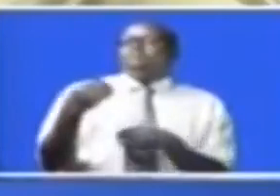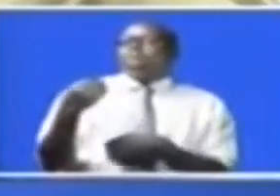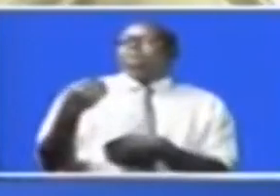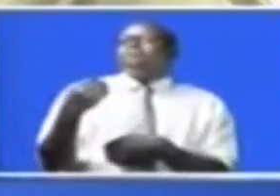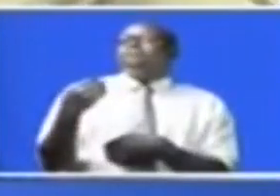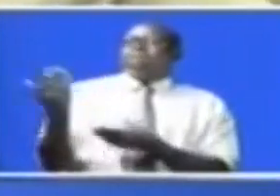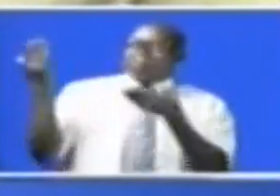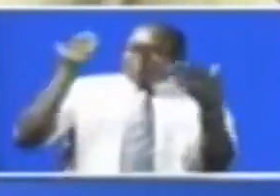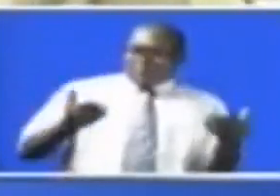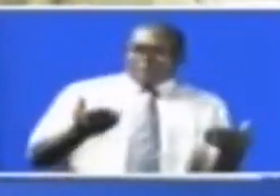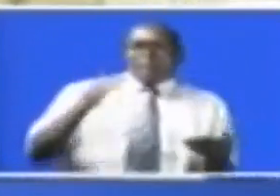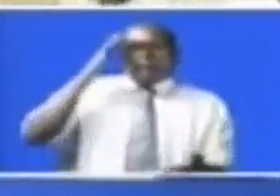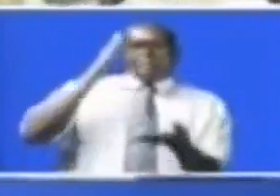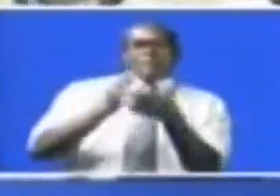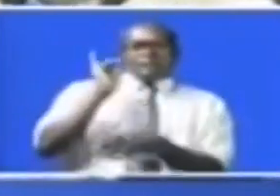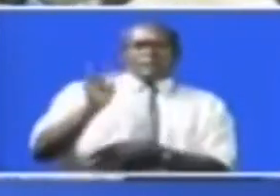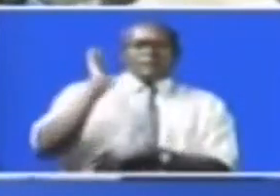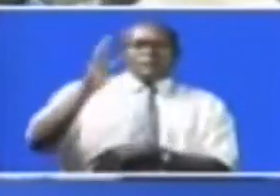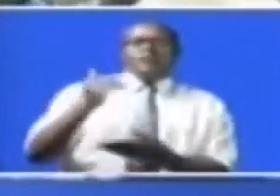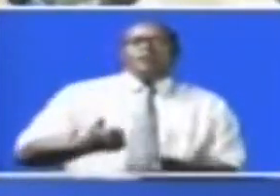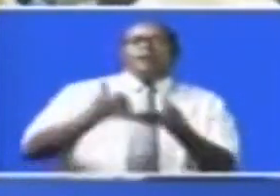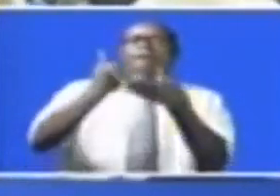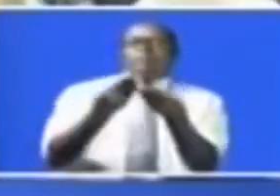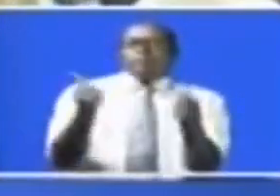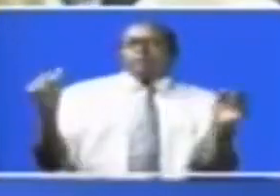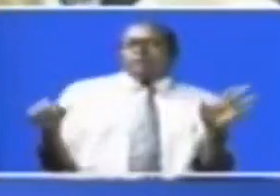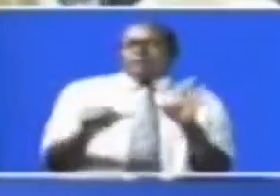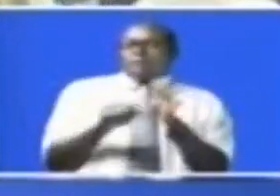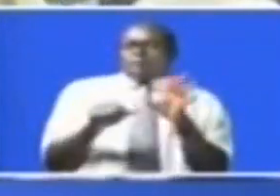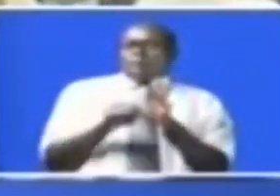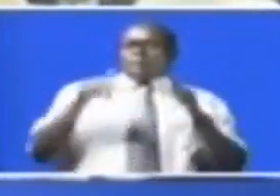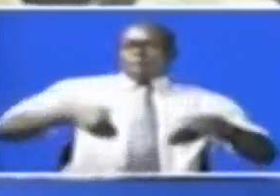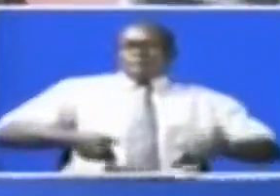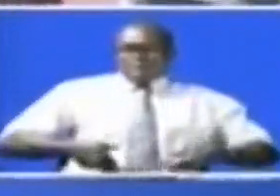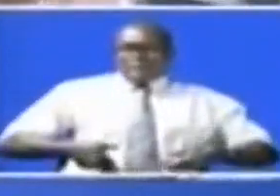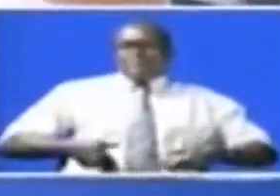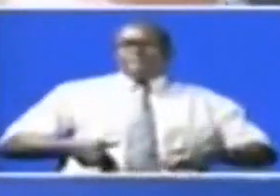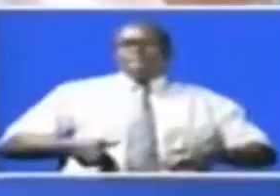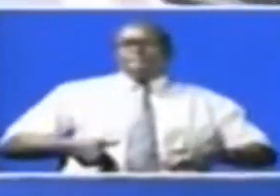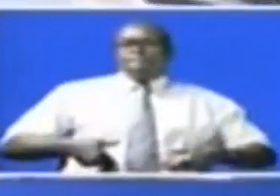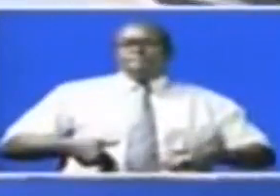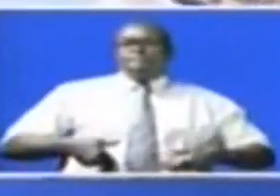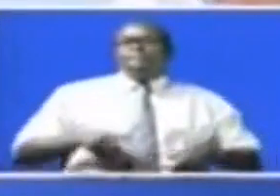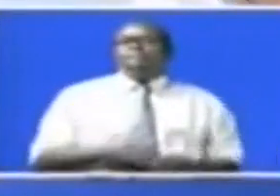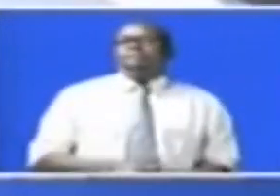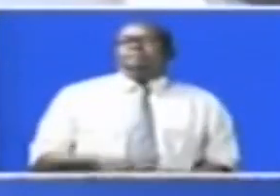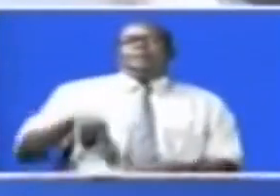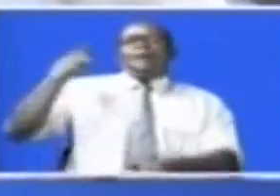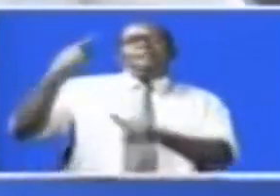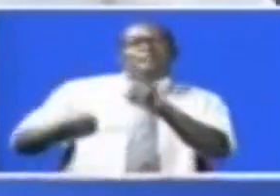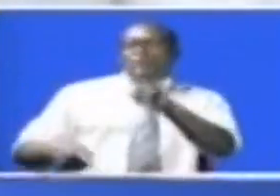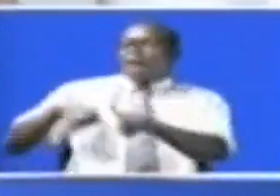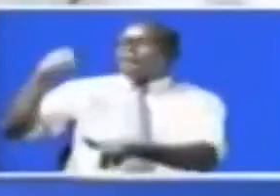umekuja na chakula. Naamini ya kwamba tutaweza kutatua ili janga vizuri. Year in, year